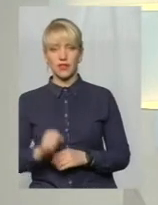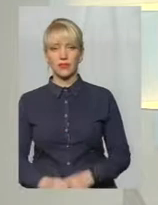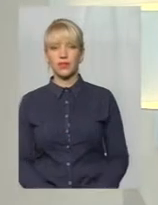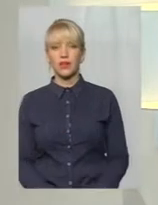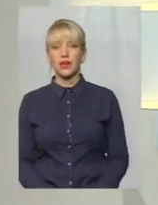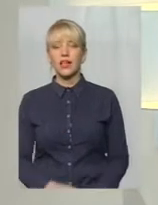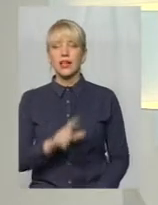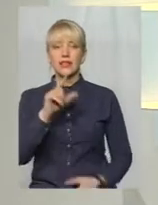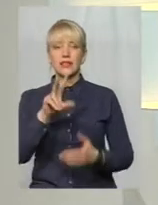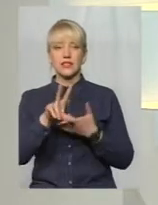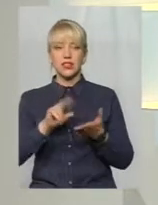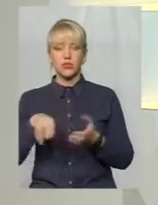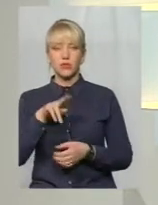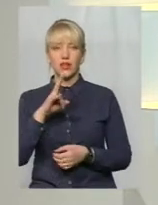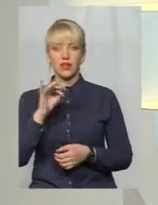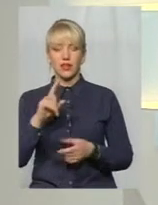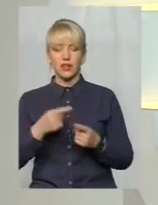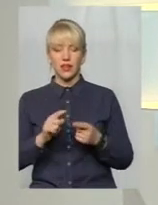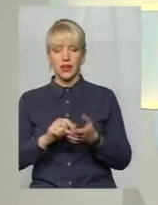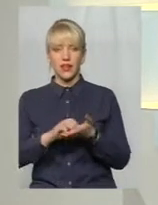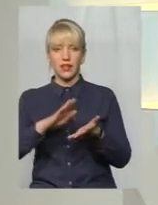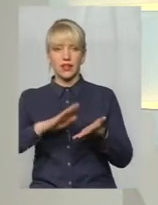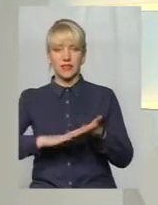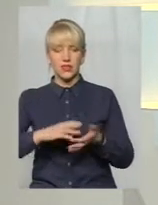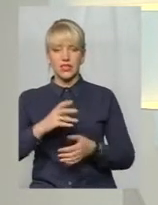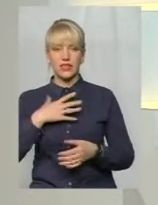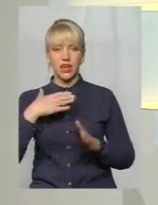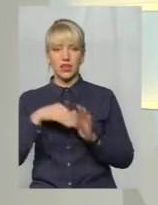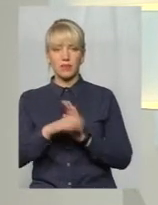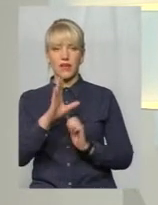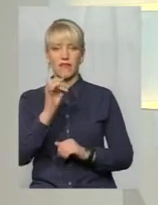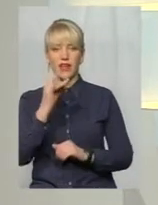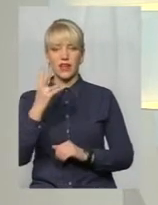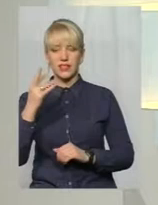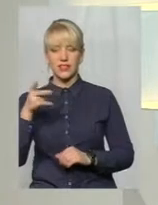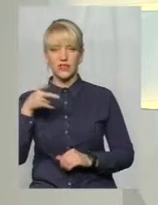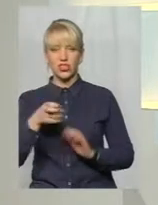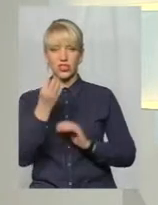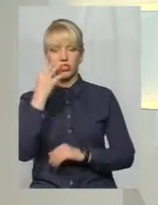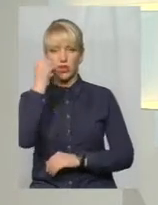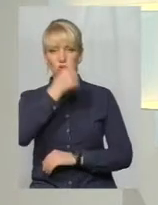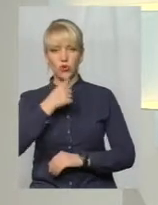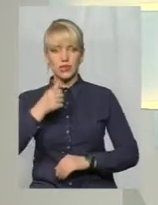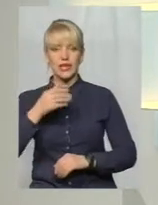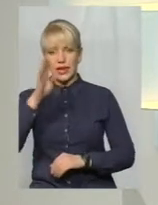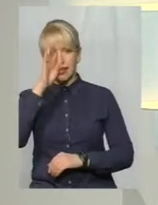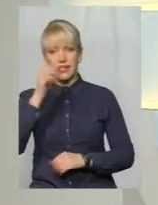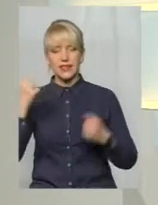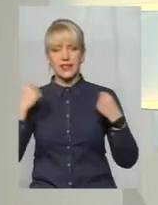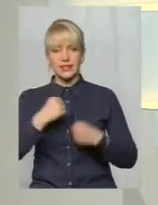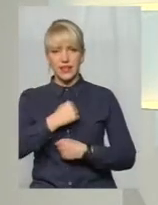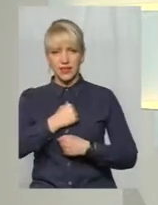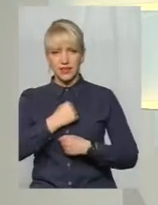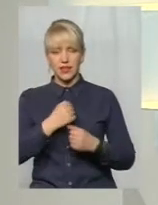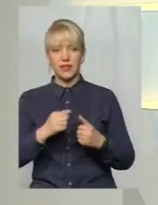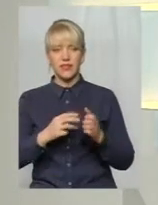За зразком ДНК ідентифікували загиблого у вересні 2014 року десантника 80-ї